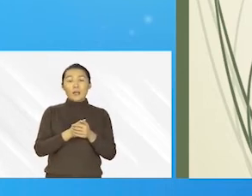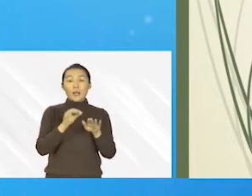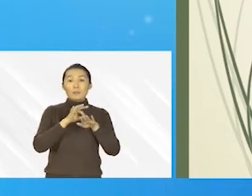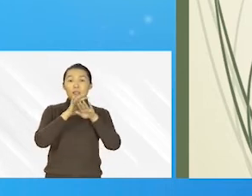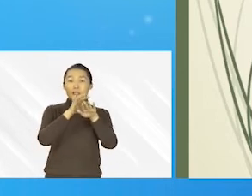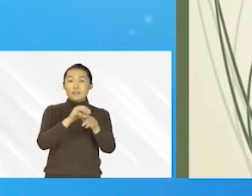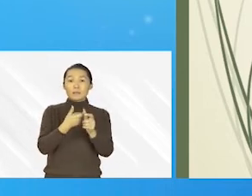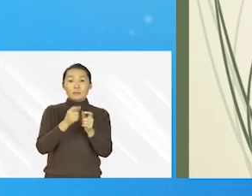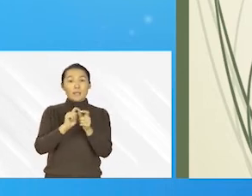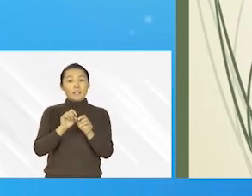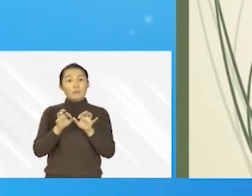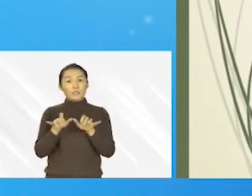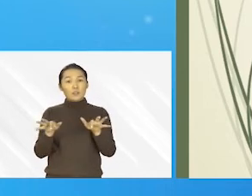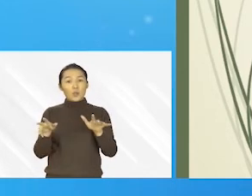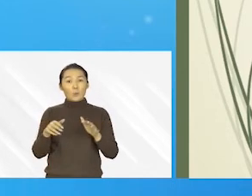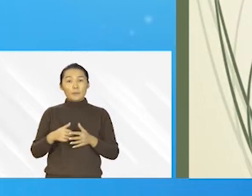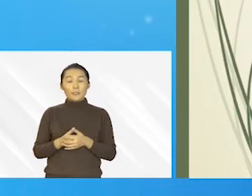этими насекомыми.